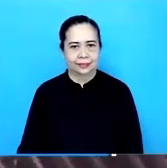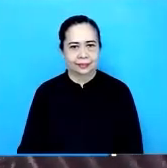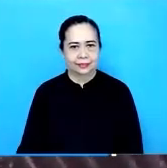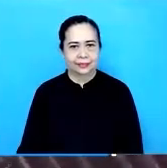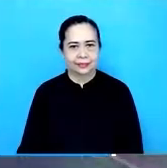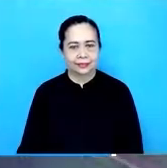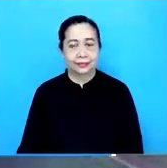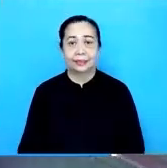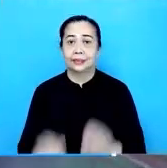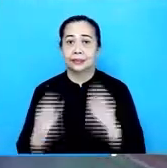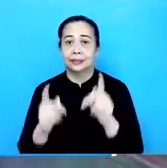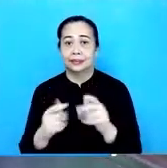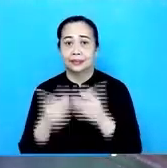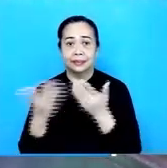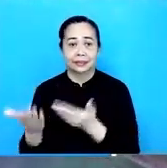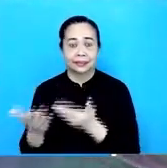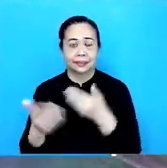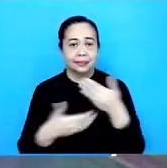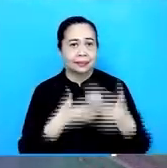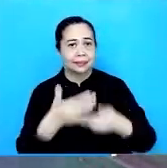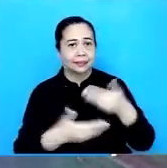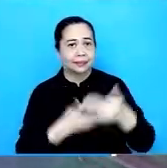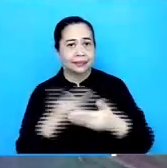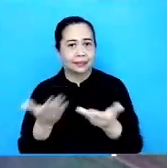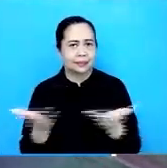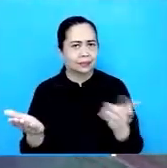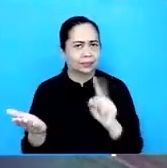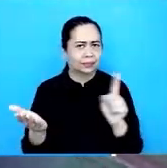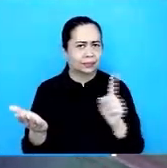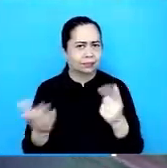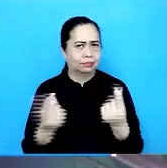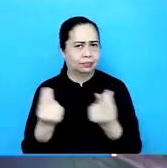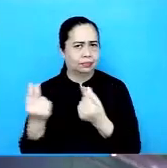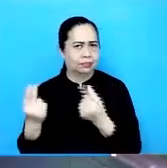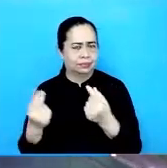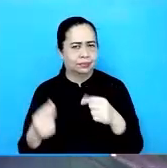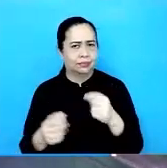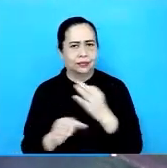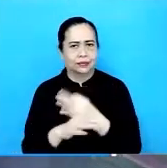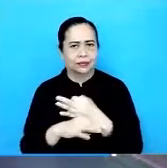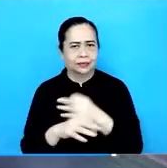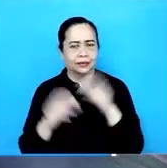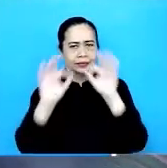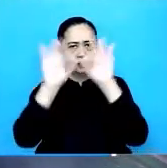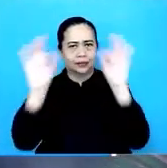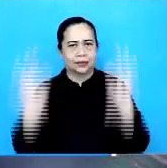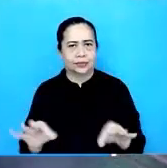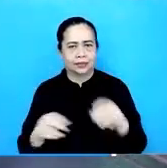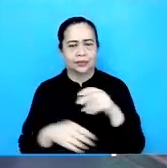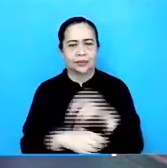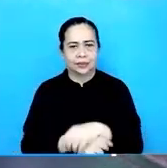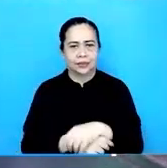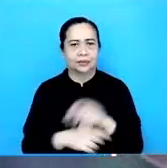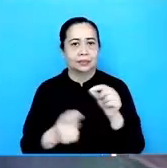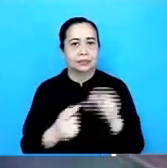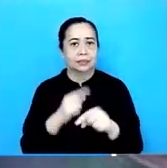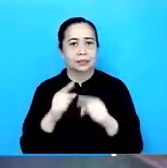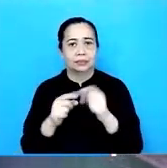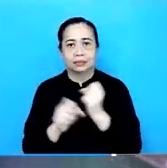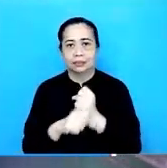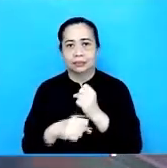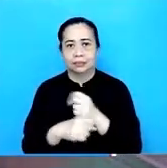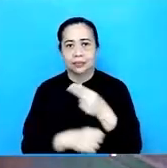Okay, Ms. Abby, walk us through the process here. Ano ba ang ginagawa niyo dito sa factory ng Poland, especially when it comes to producing